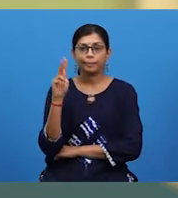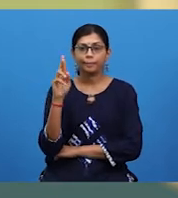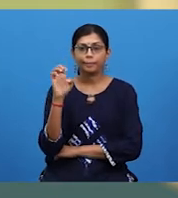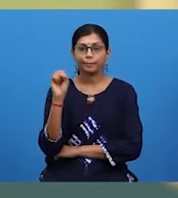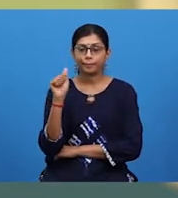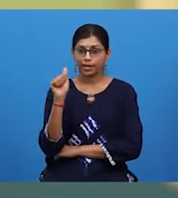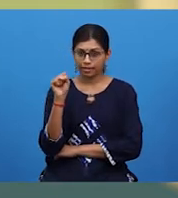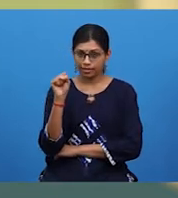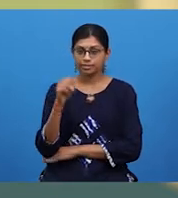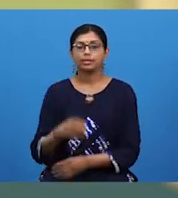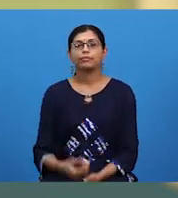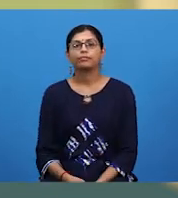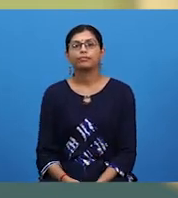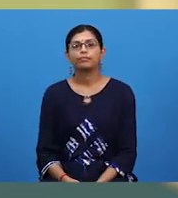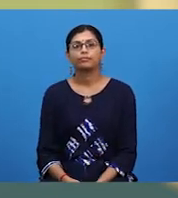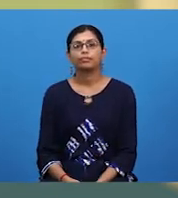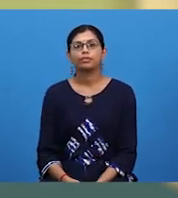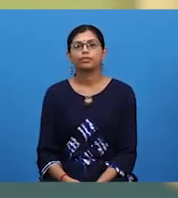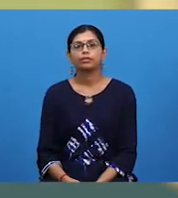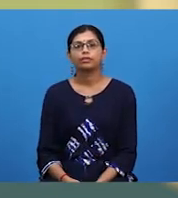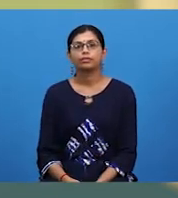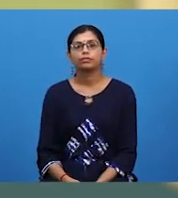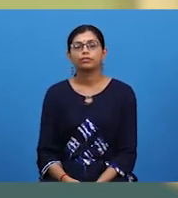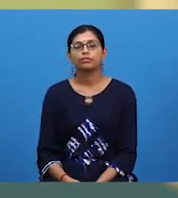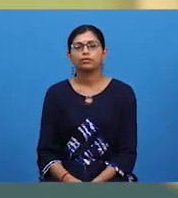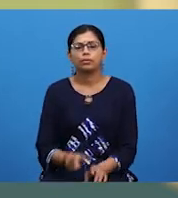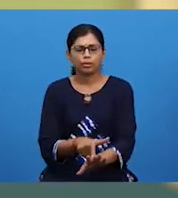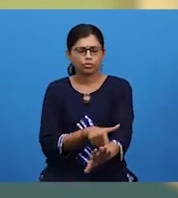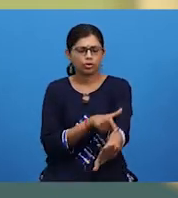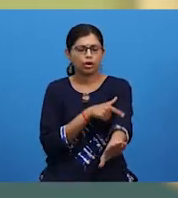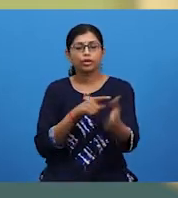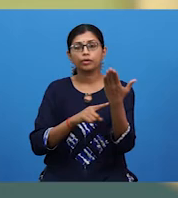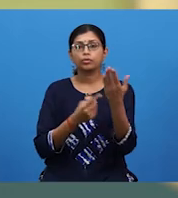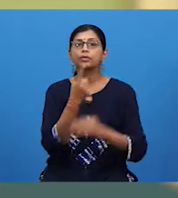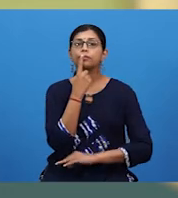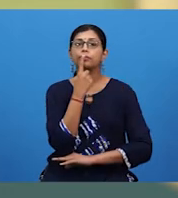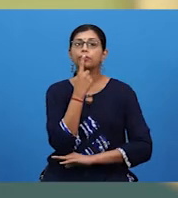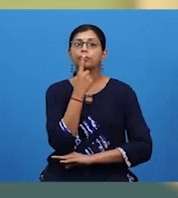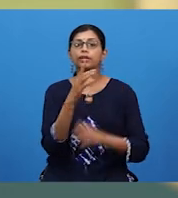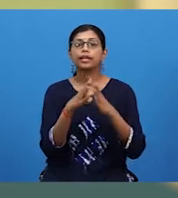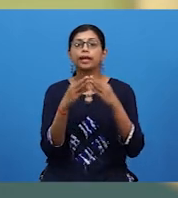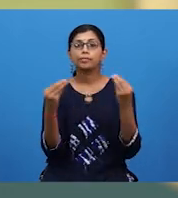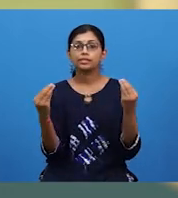Saluran pencernaan ialah tiub panjang yang bermula dari mulut dan berakhir di tubuh.